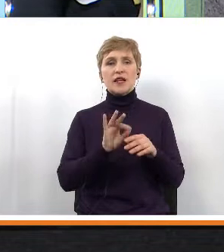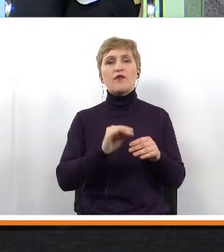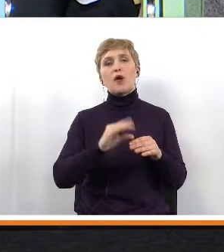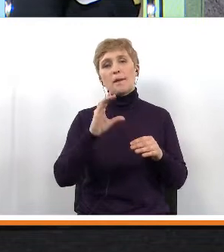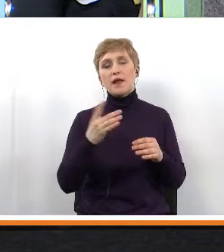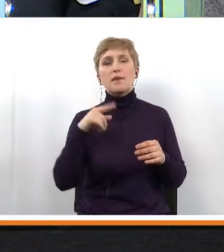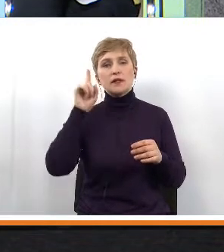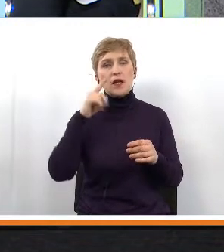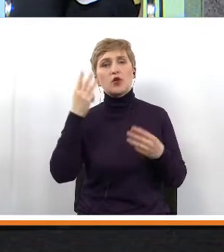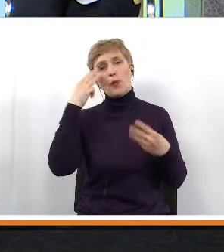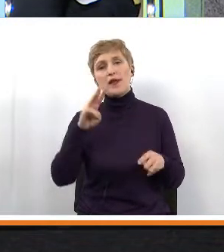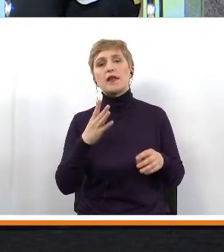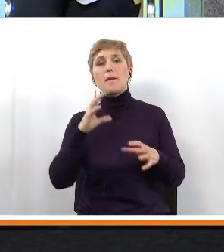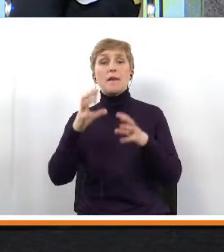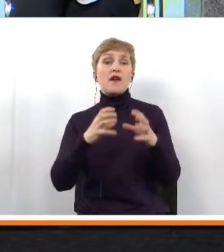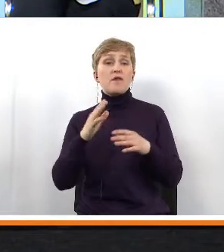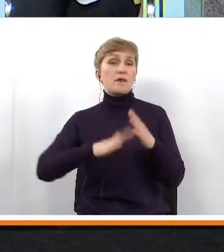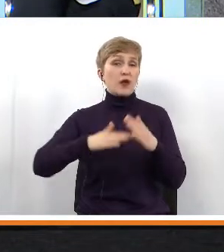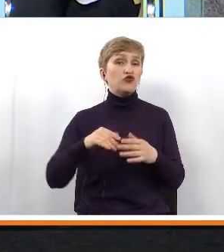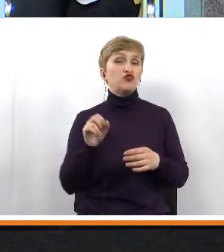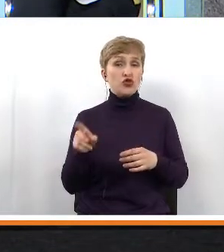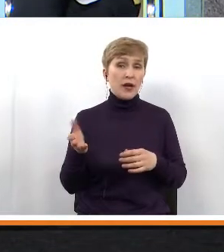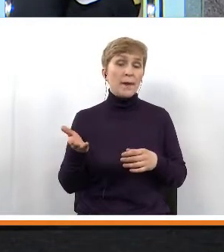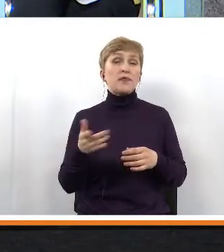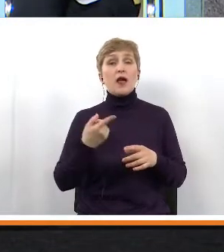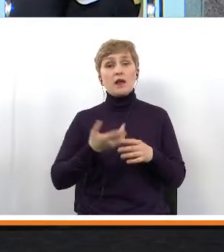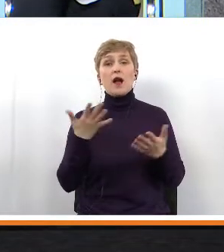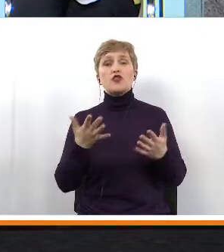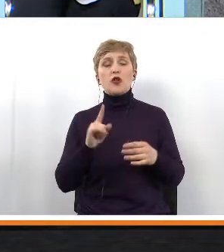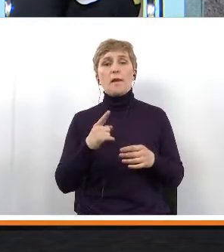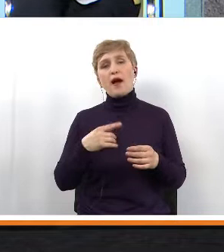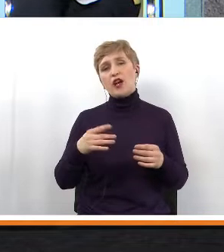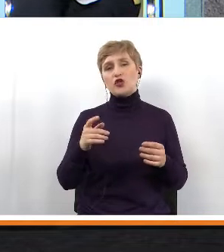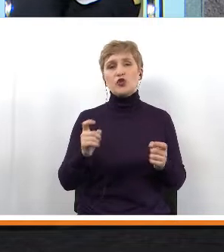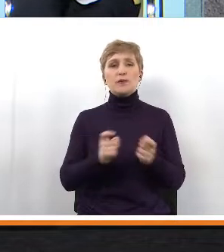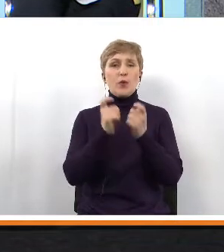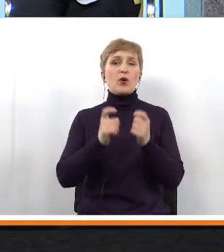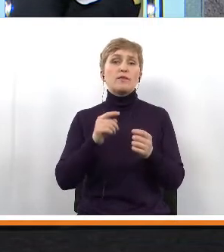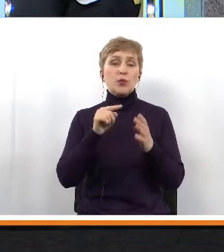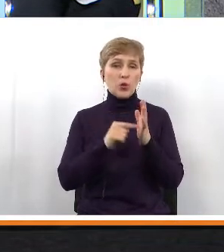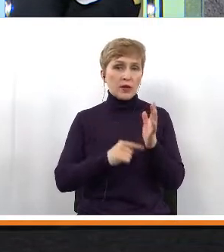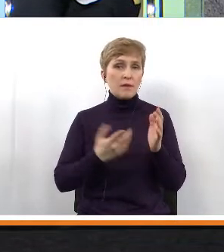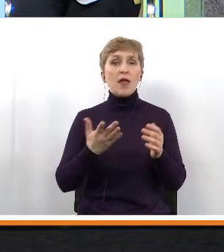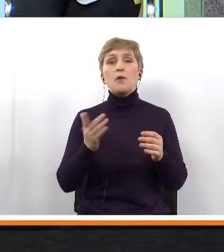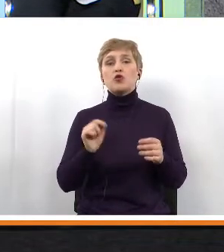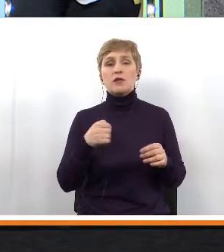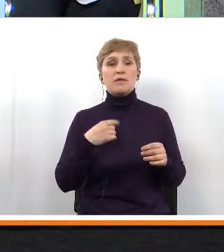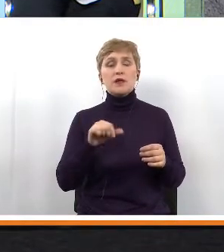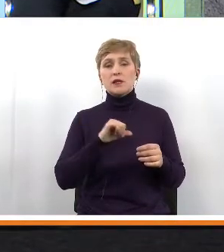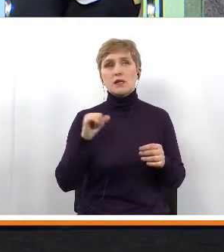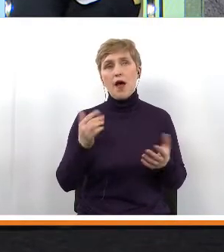модель в мировой практике присутствует. Это, конечно, пока еще очень дискуссионный пункт, поскольку мы даже на самом деле не